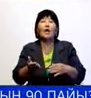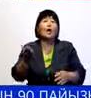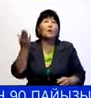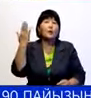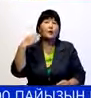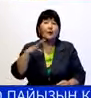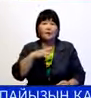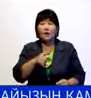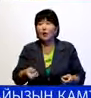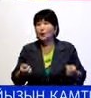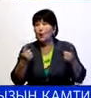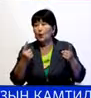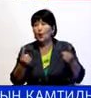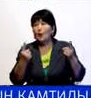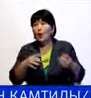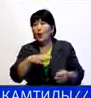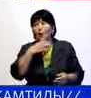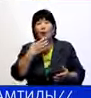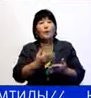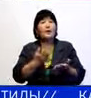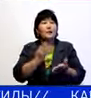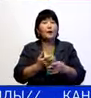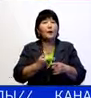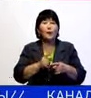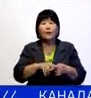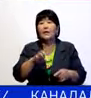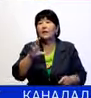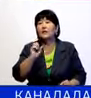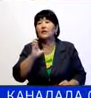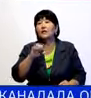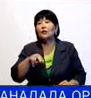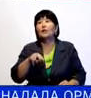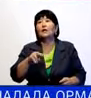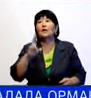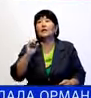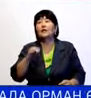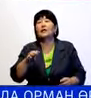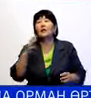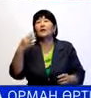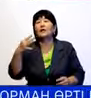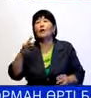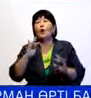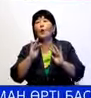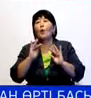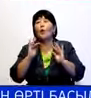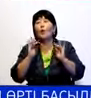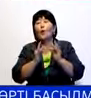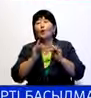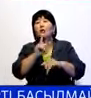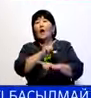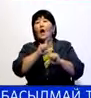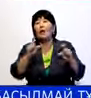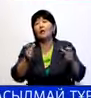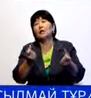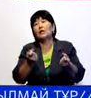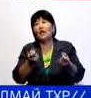келе жатқан үлкен үлкен көп мәселелер бар. Оның ішінде мысалы Сексеуілік кентіндегі 40 орындық ауруханамыз